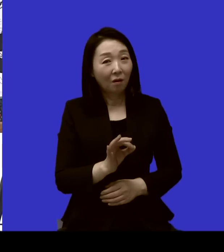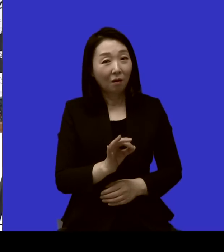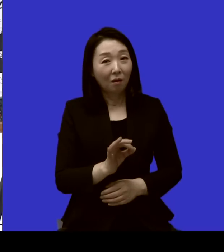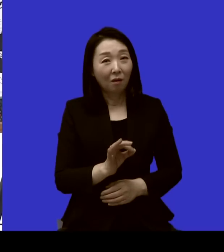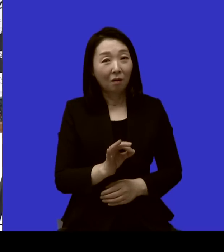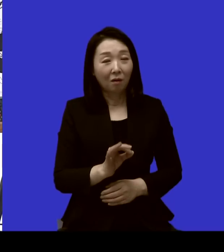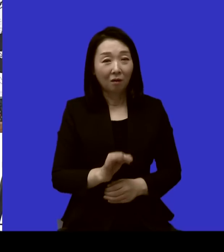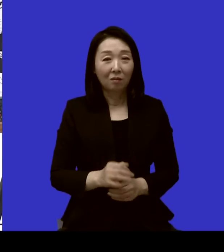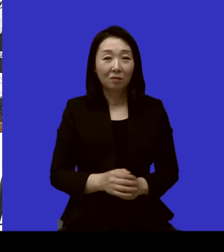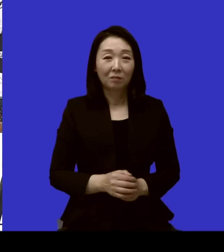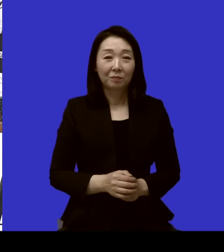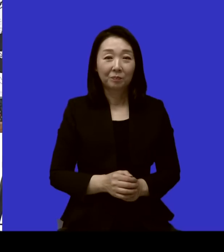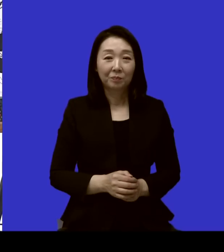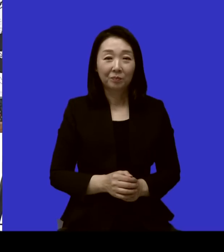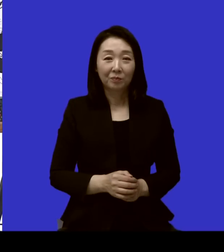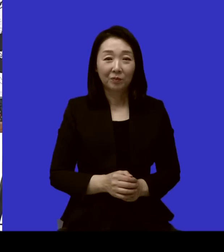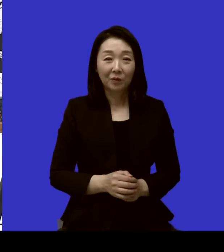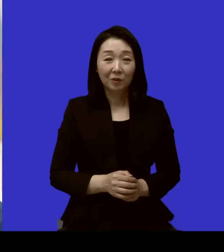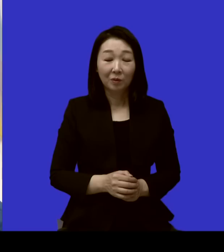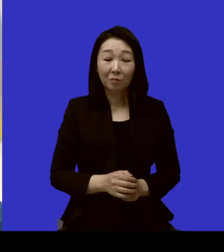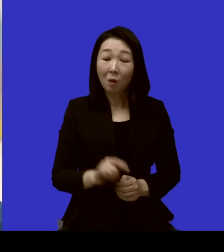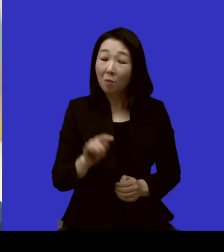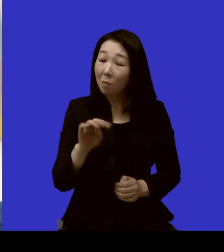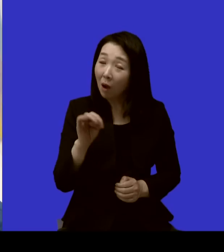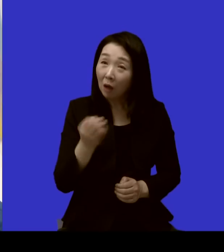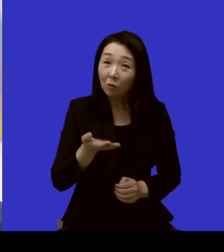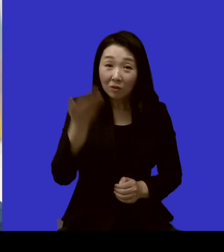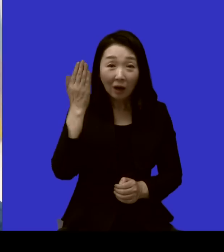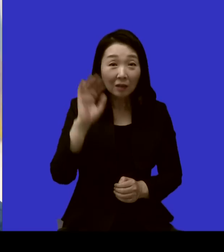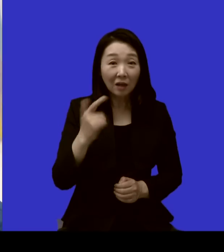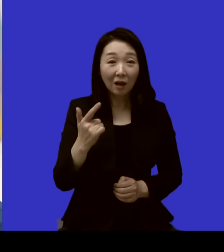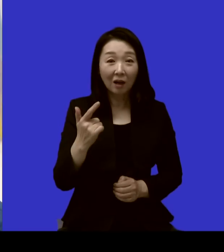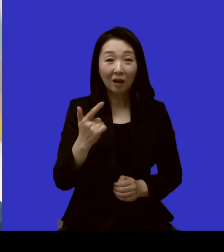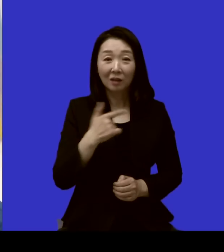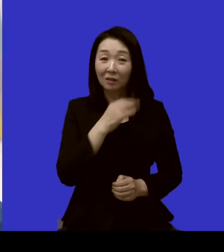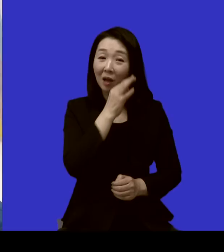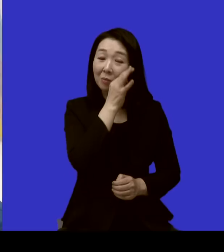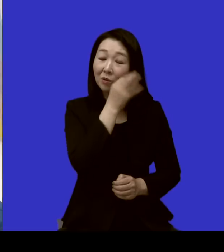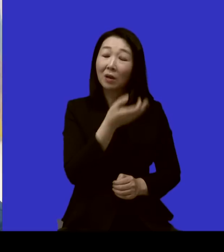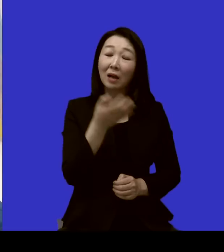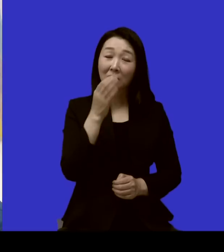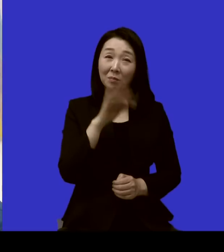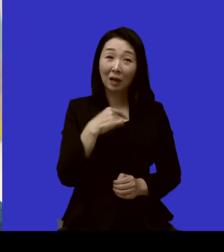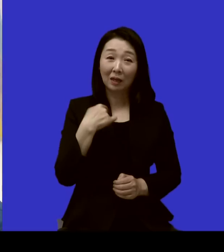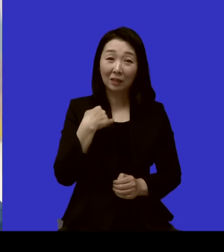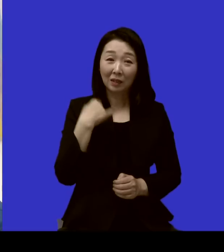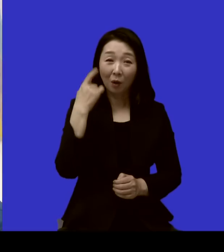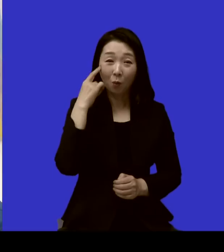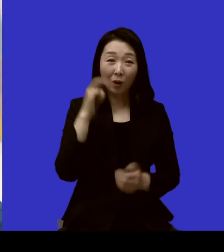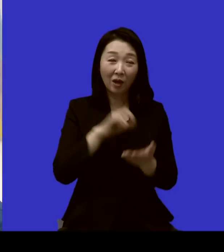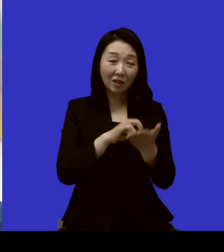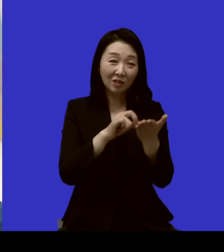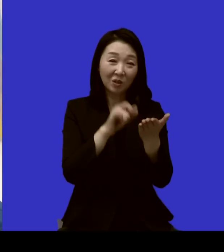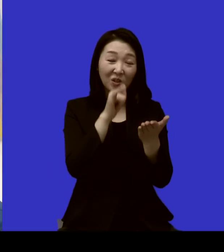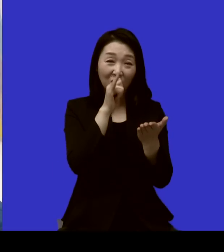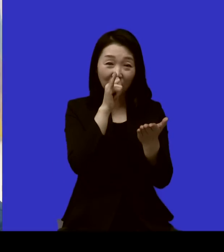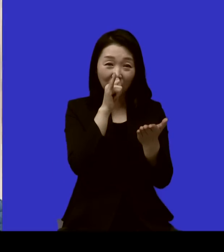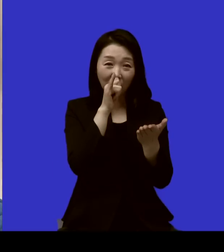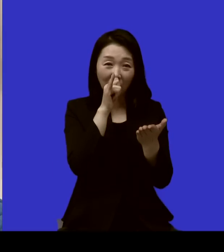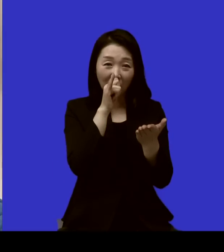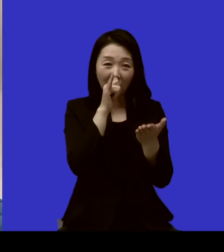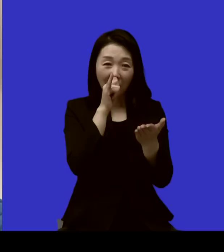읽었다고요? 예, 그렇게 된 것 같아요. 몇만 권 아니에요? 그게 제가 이제 좀 부끄럽지만 편집증이라서 적은 걸 있는데 그건 밝히기가 좀 죄송하고